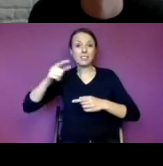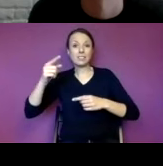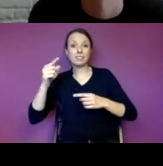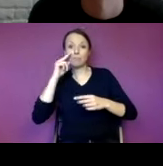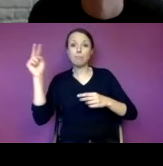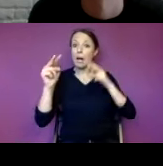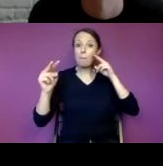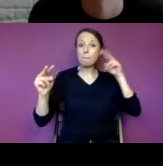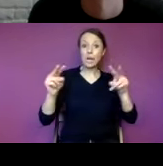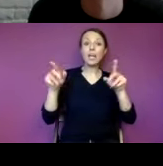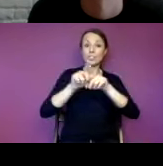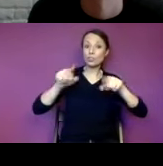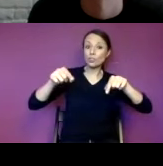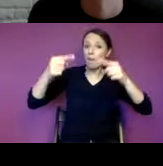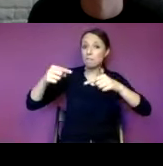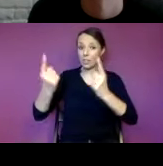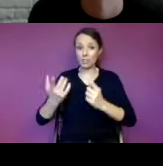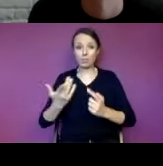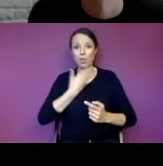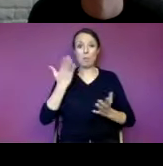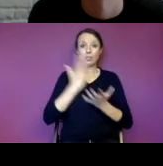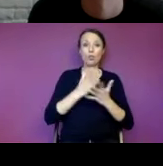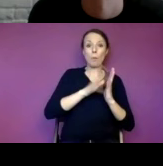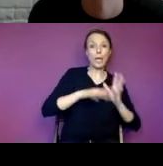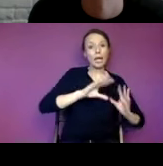to jest też, jest to udziałem po prostu